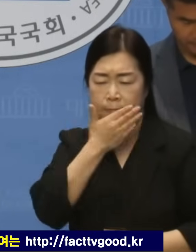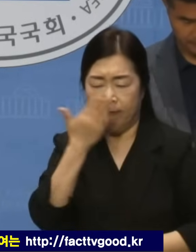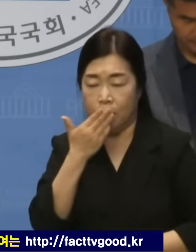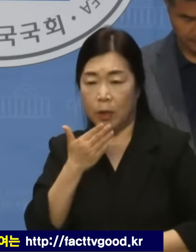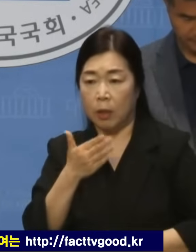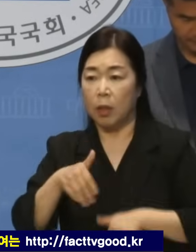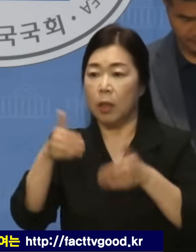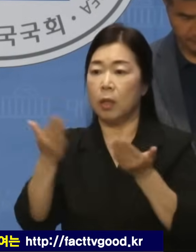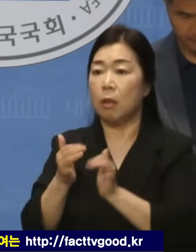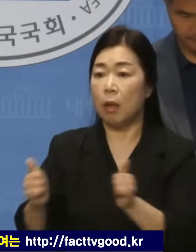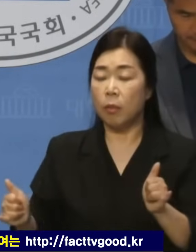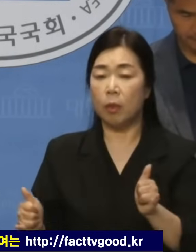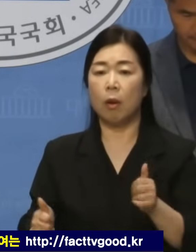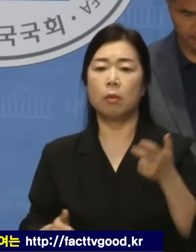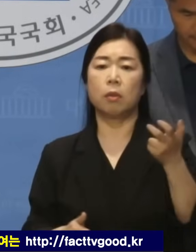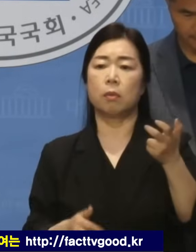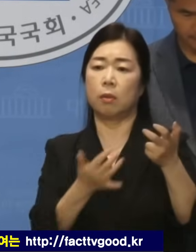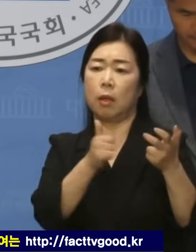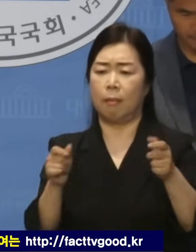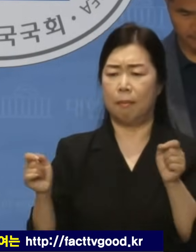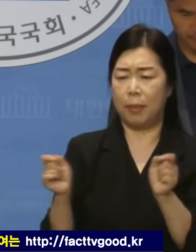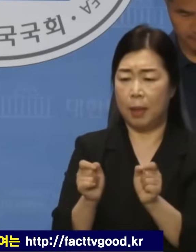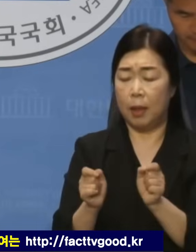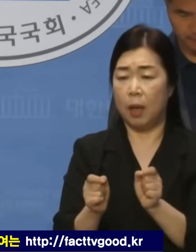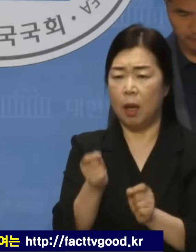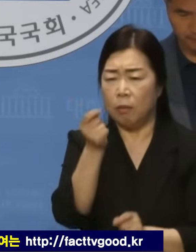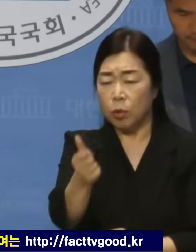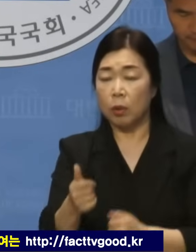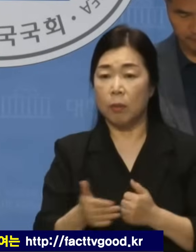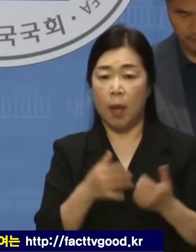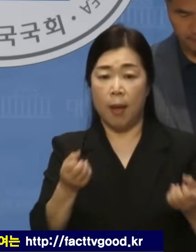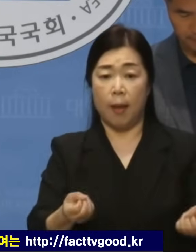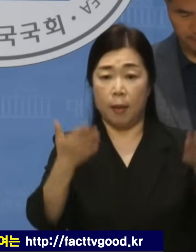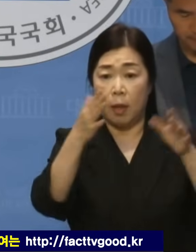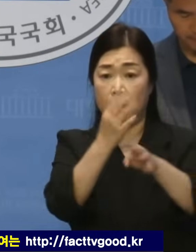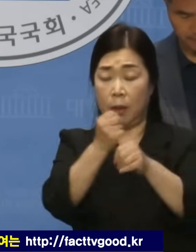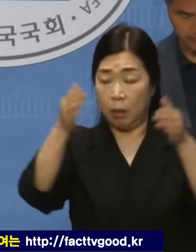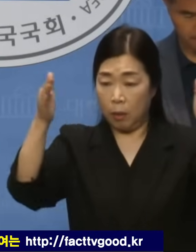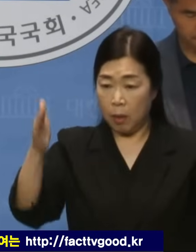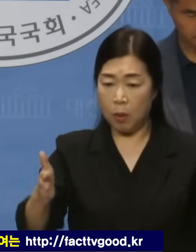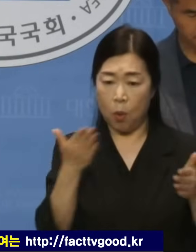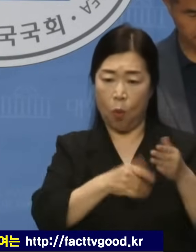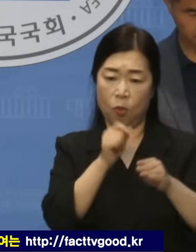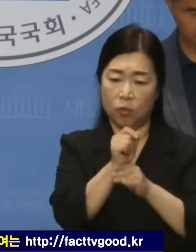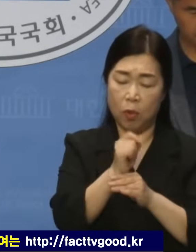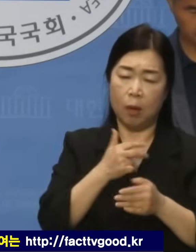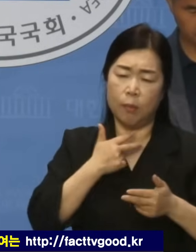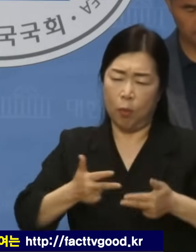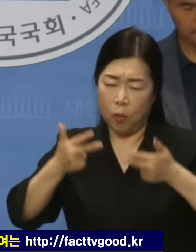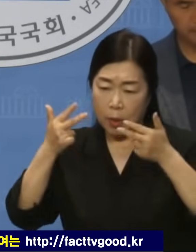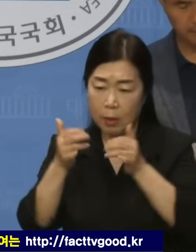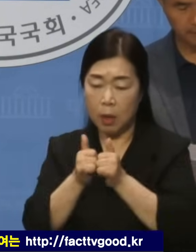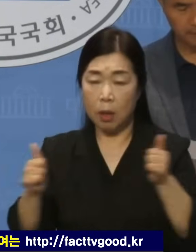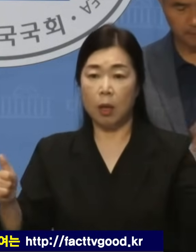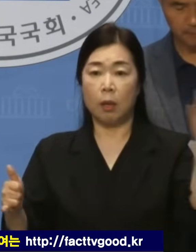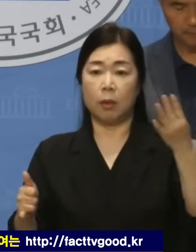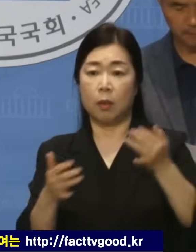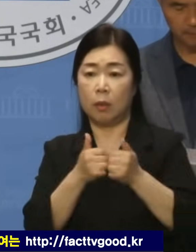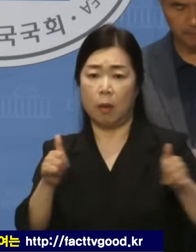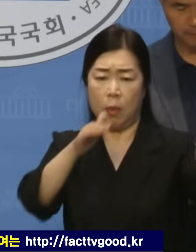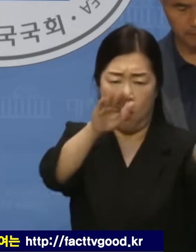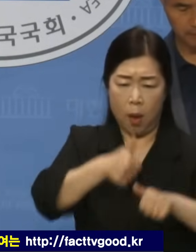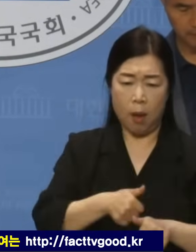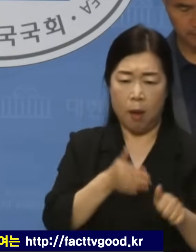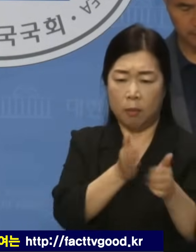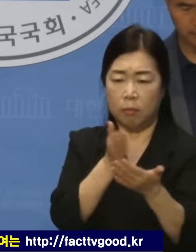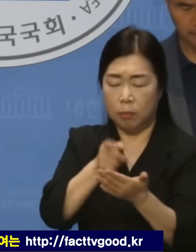용역 인력도 고작 70명으로 설계해 행사 기간 중 공무원, 자원봉사 등 연인원 4천여 명을